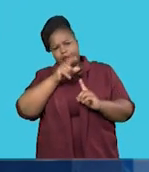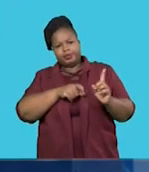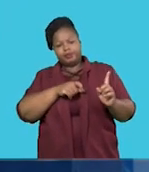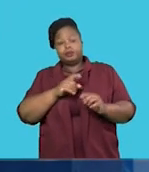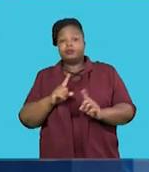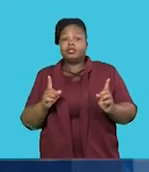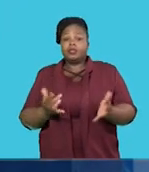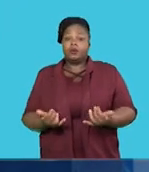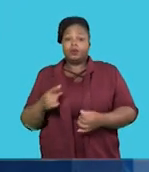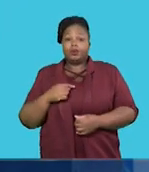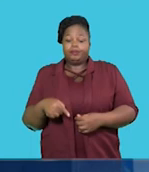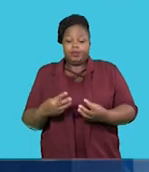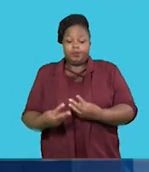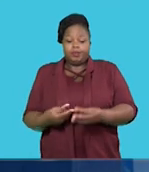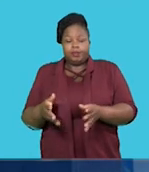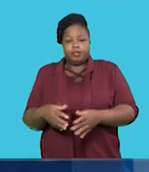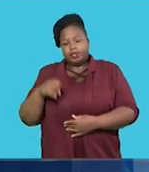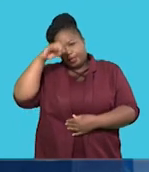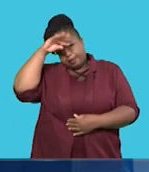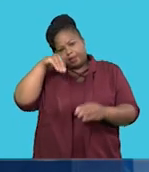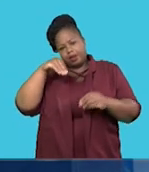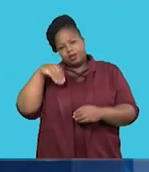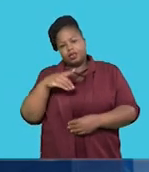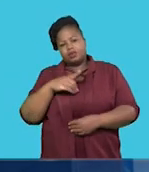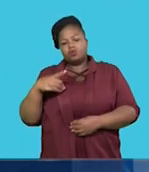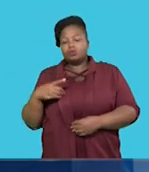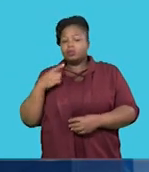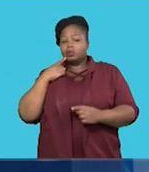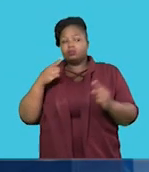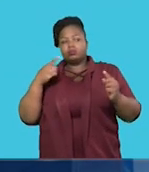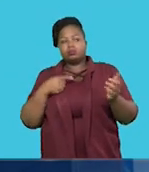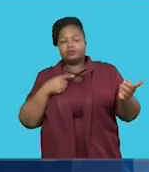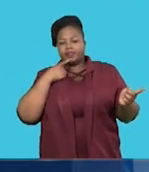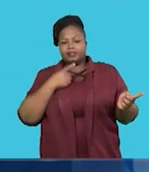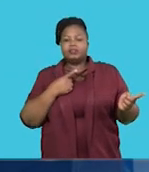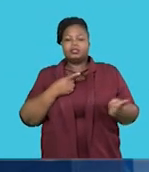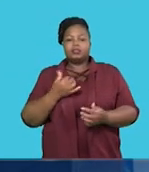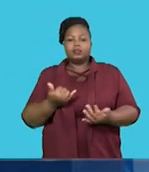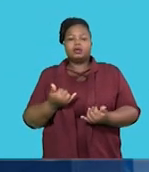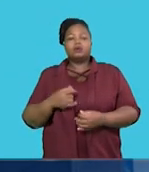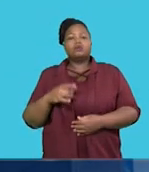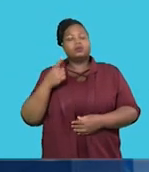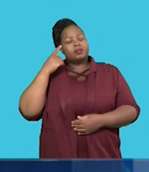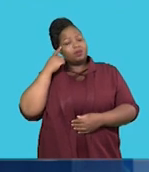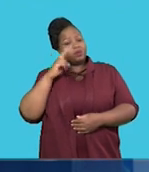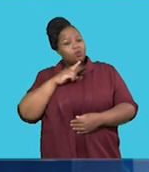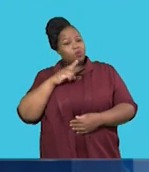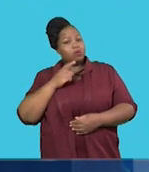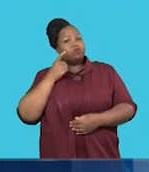Kodwa ngoba ngiyasebenza la emine, udokotela uzongitshela ukuthi unesikhathi esingaka. Manje besicabanga ukuthi